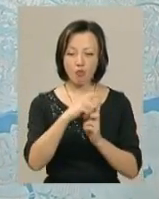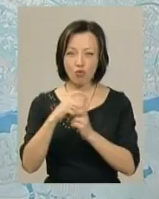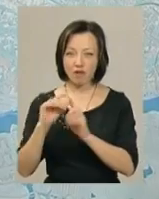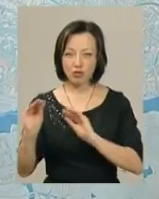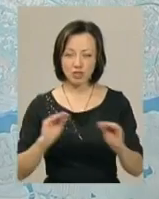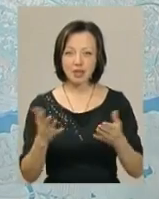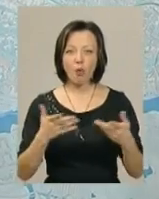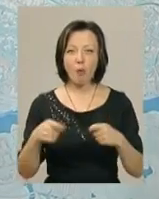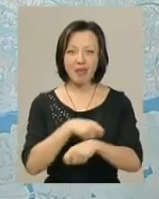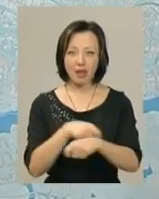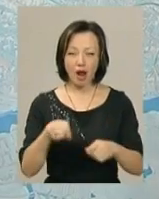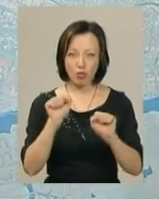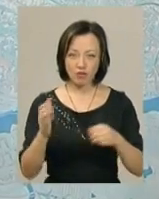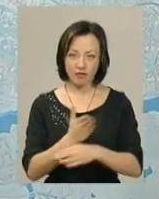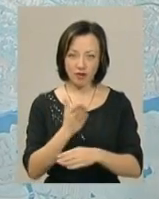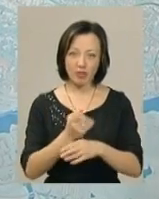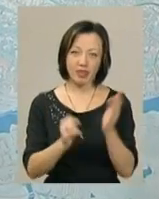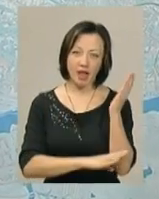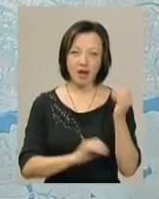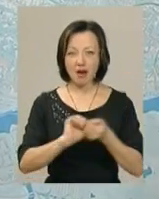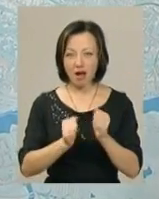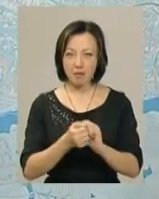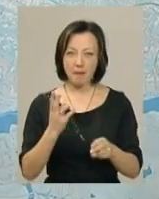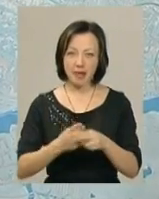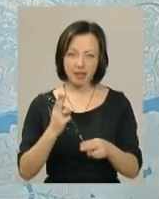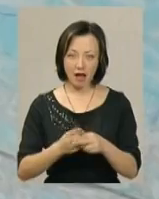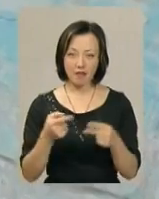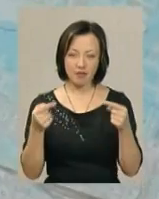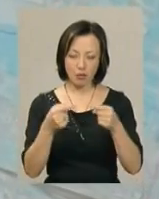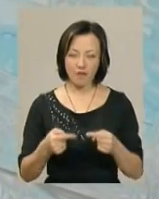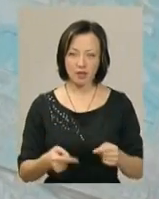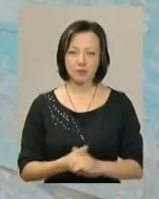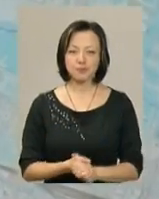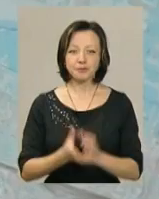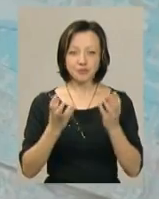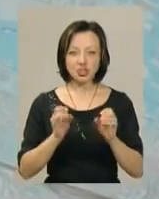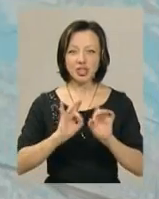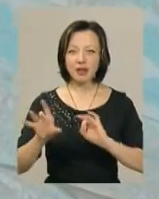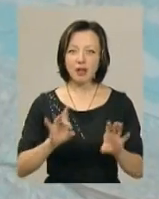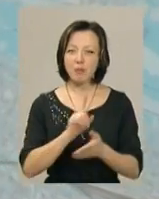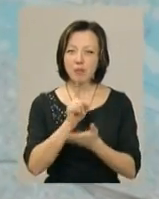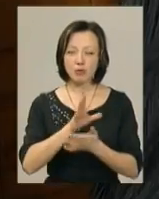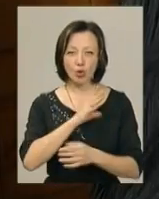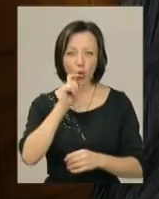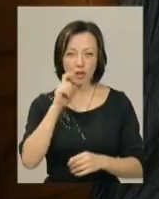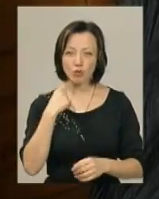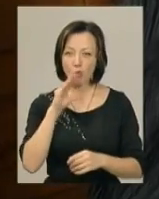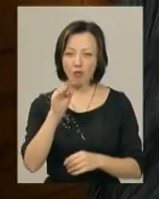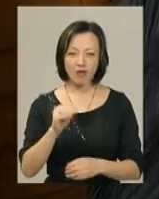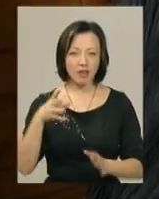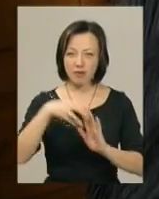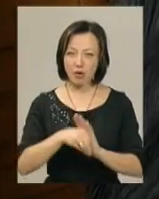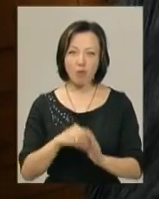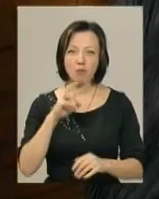з якого матеріалу може бути. Це може бути і дерево, і камінь, і метал відповідно. А ще реклама має бути винятково українською мовою та не